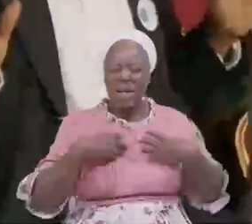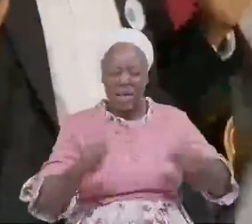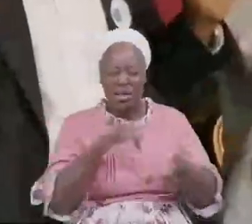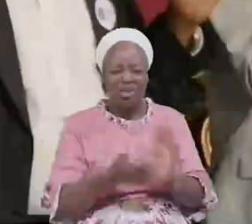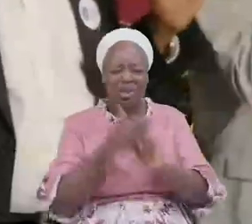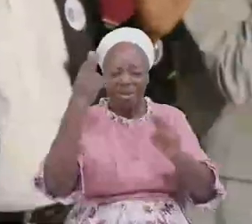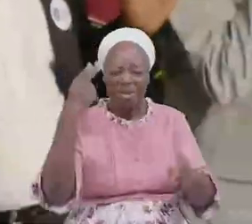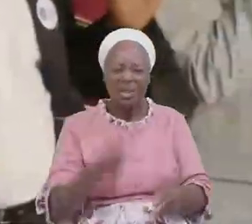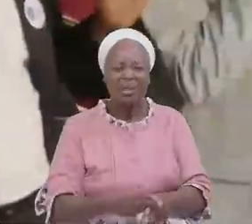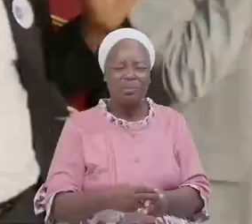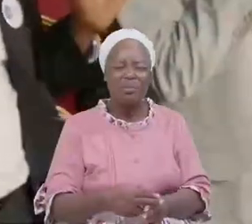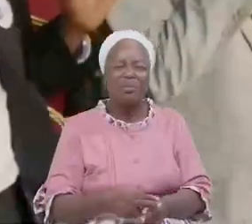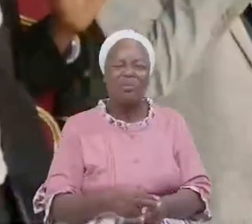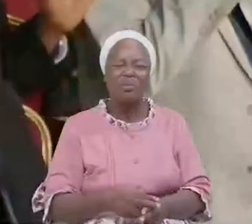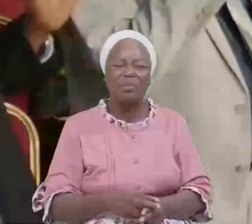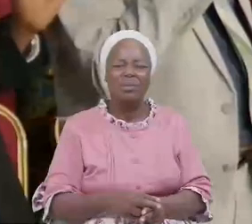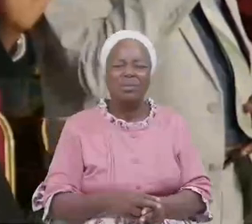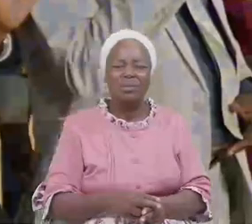au nom de Jésus.